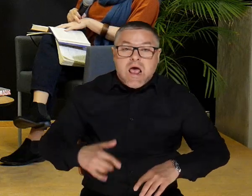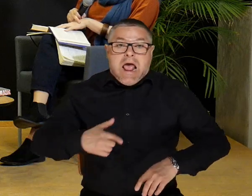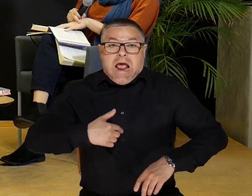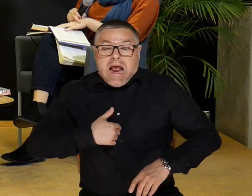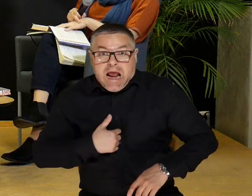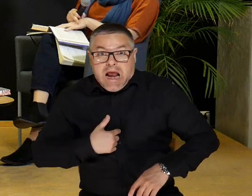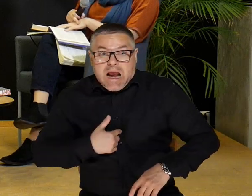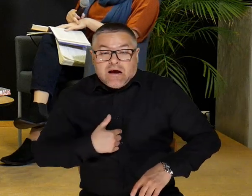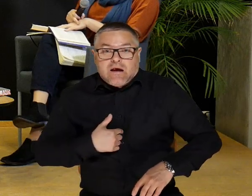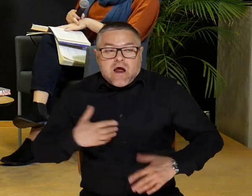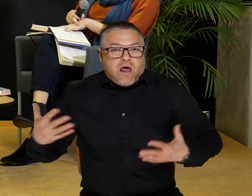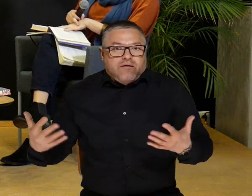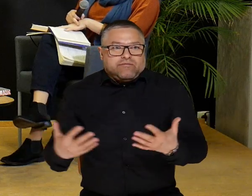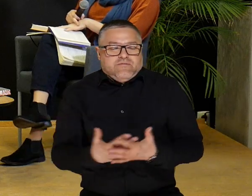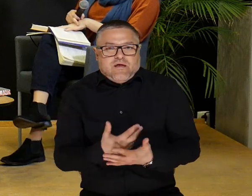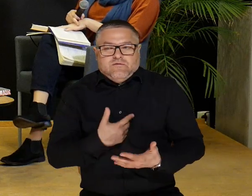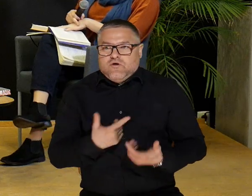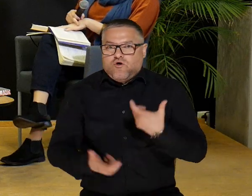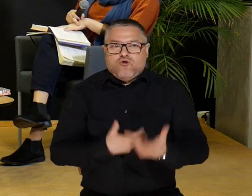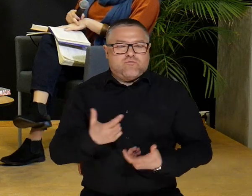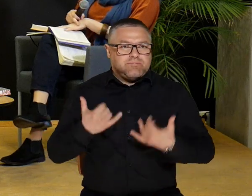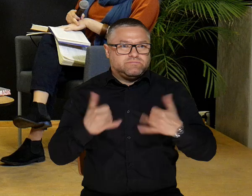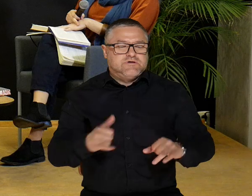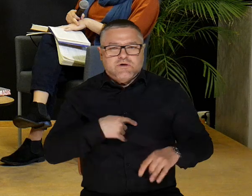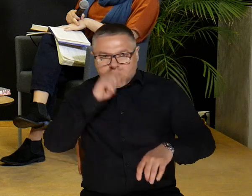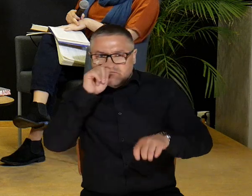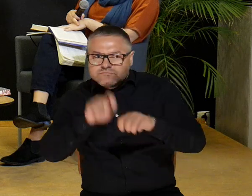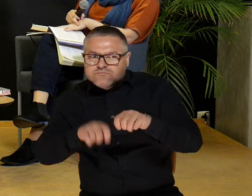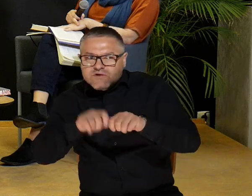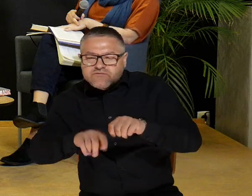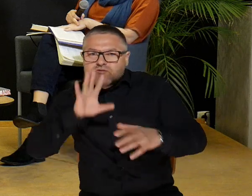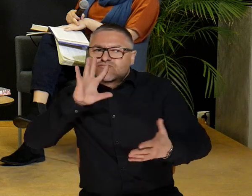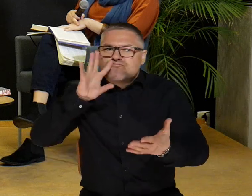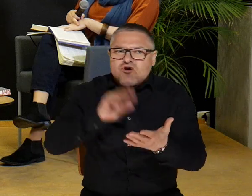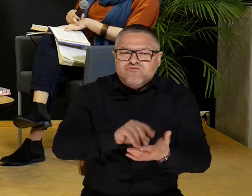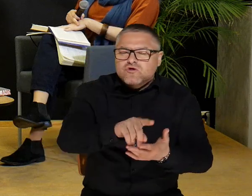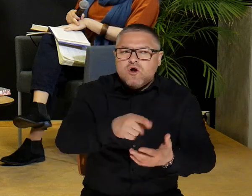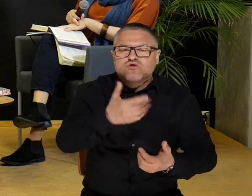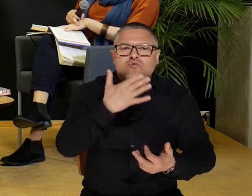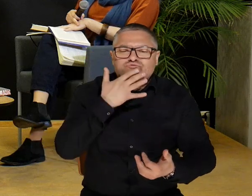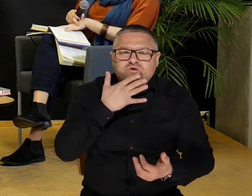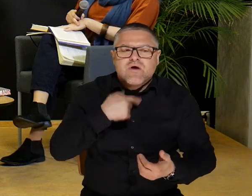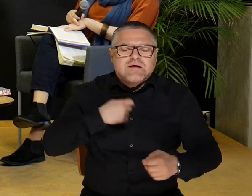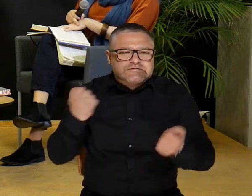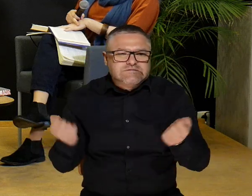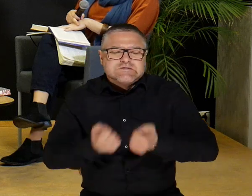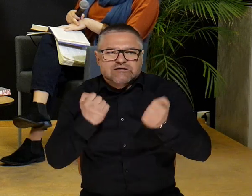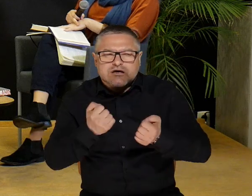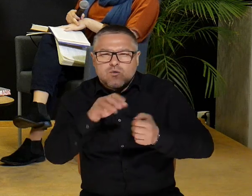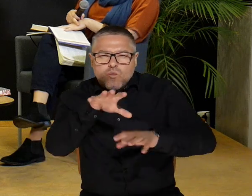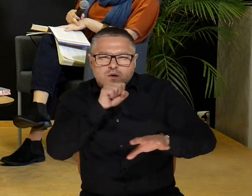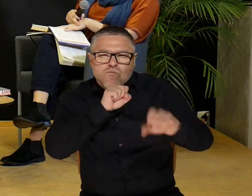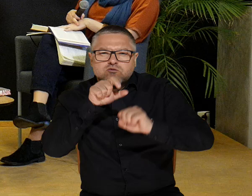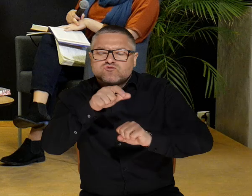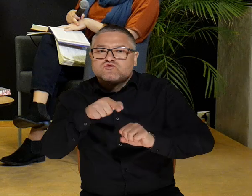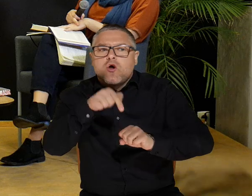nagle popełniłam jakąś nielojalność, bo ja nagle przyjrzałam się jeszcze raz tym anegdotom i zaczęłam starać się je zrozumieć, co się